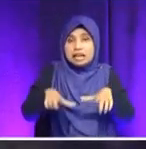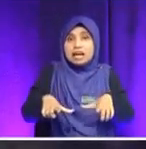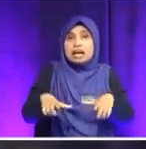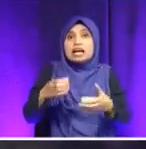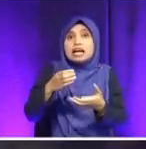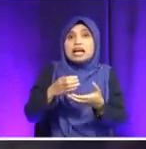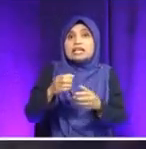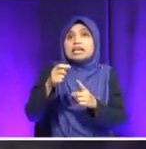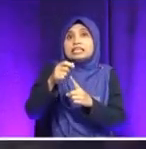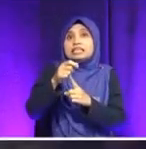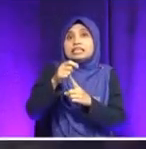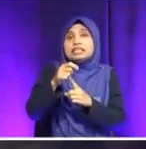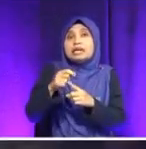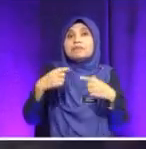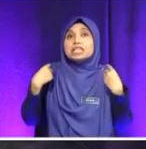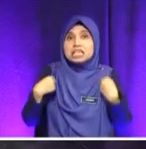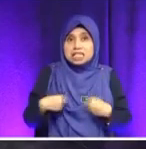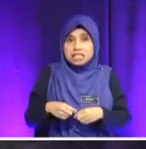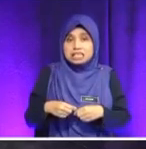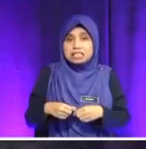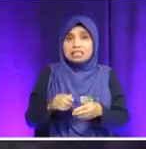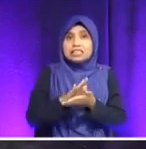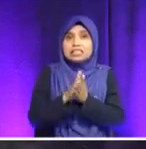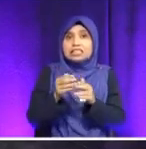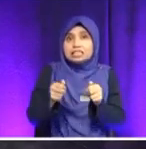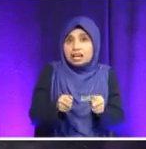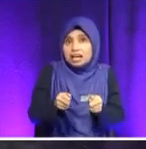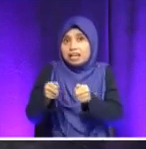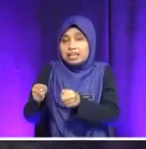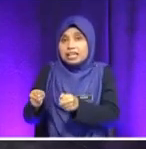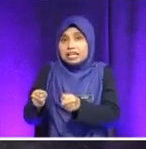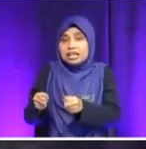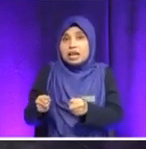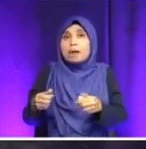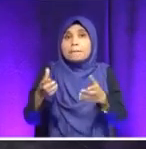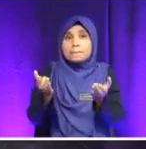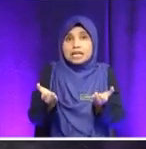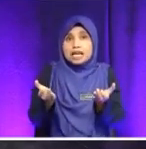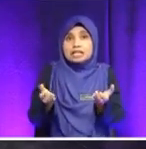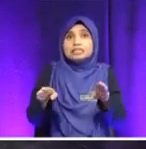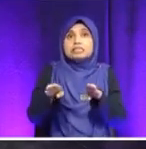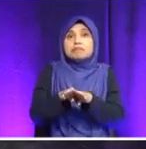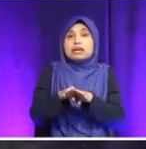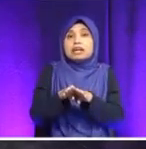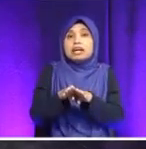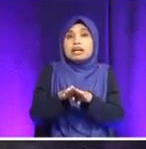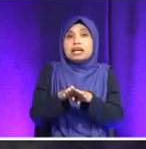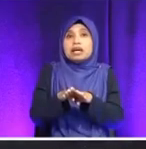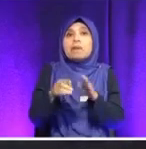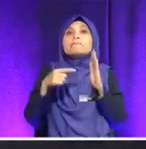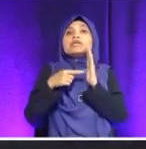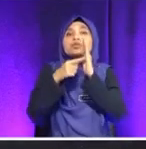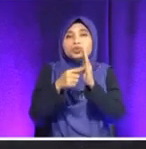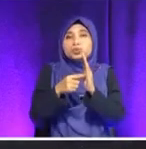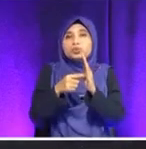sekarang pinggan ni dah dialihkan. So, pinggan ini sebagai penunjuk sahaja, sebagai